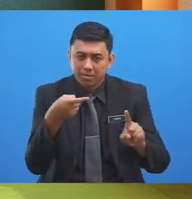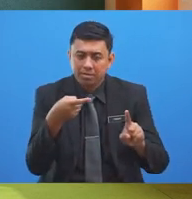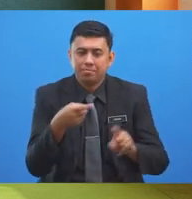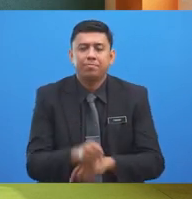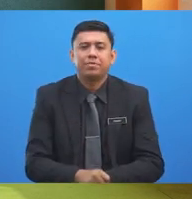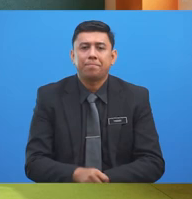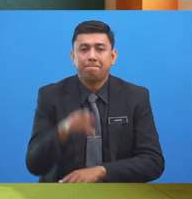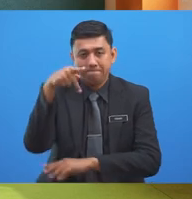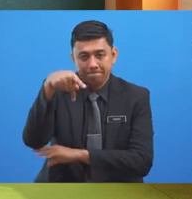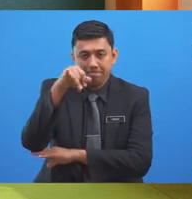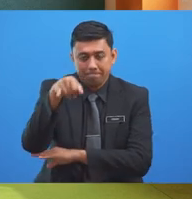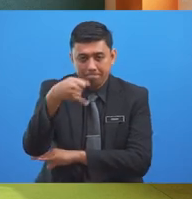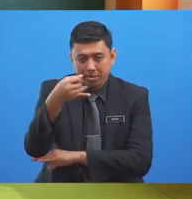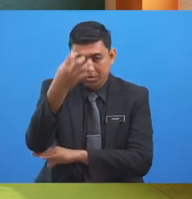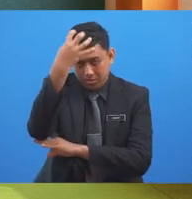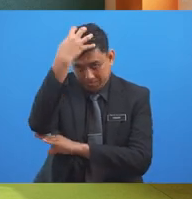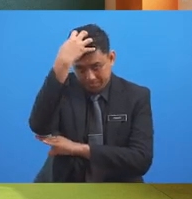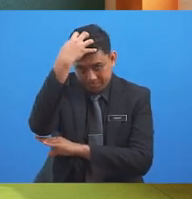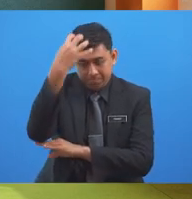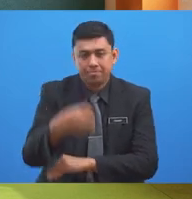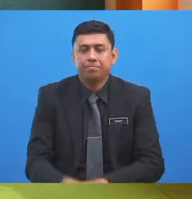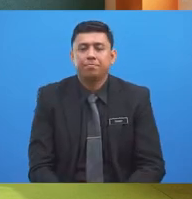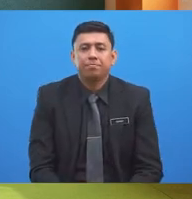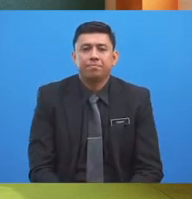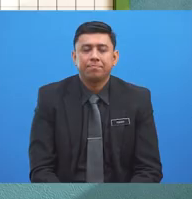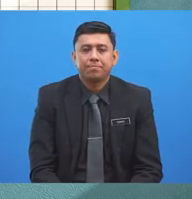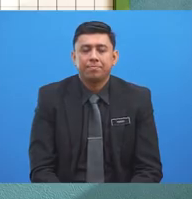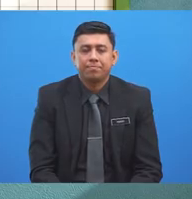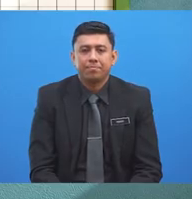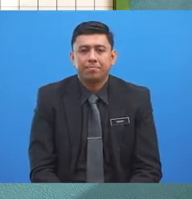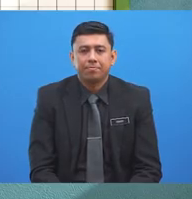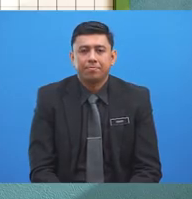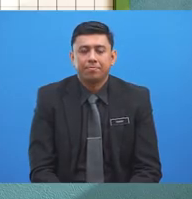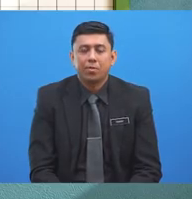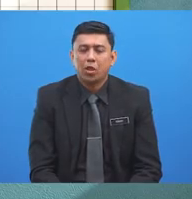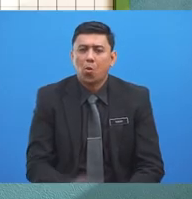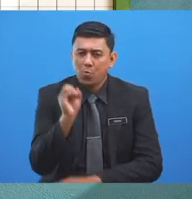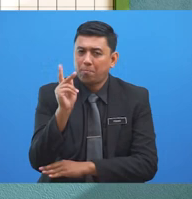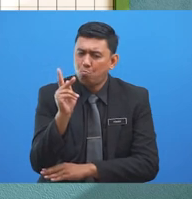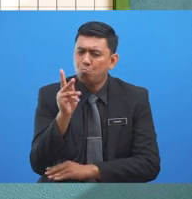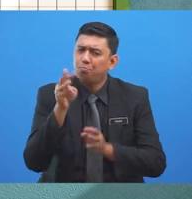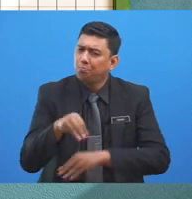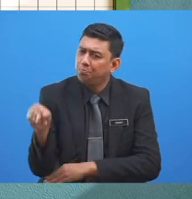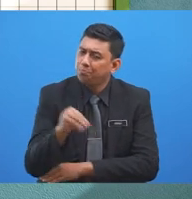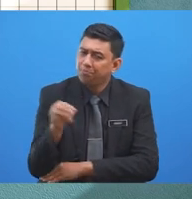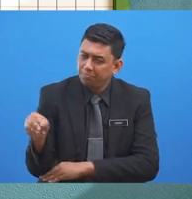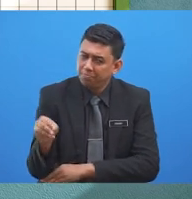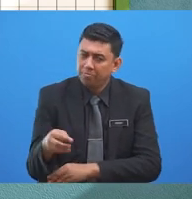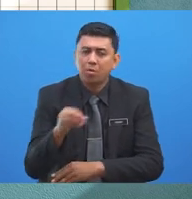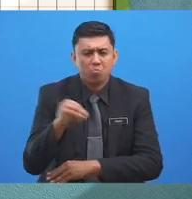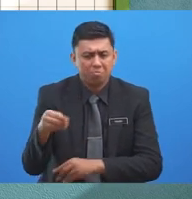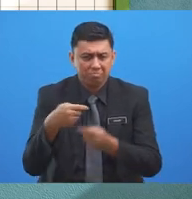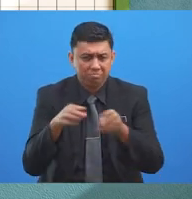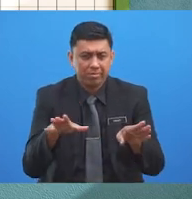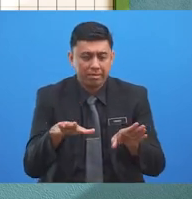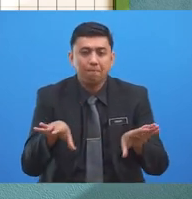SMK Perempuan Seri Aman Petaling Jaya, Selangor. Okey, murid-murid. Murid-murid telah